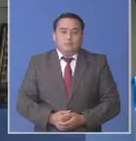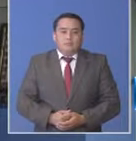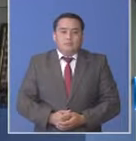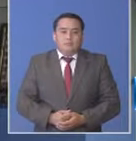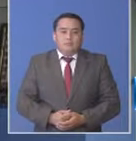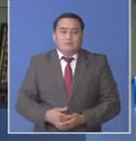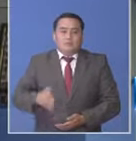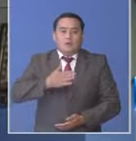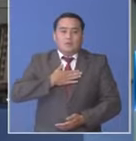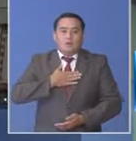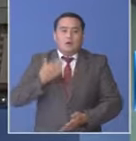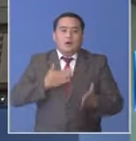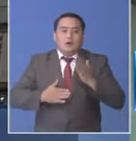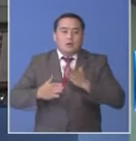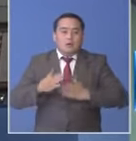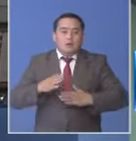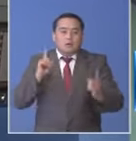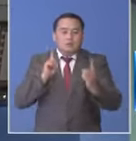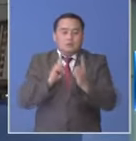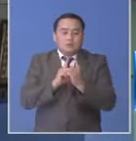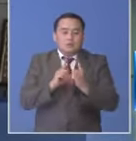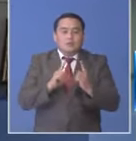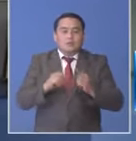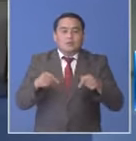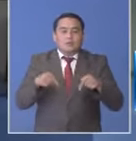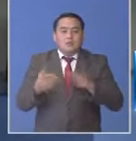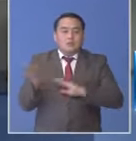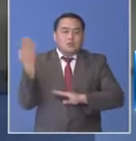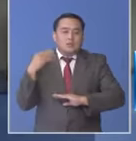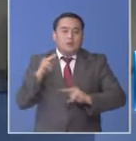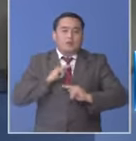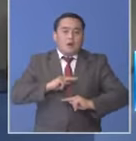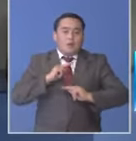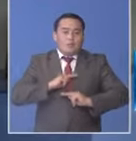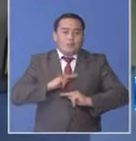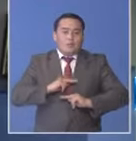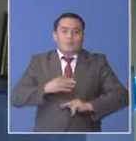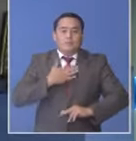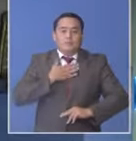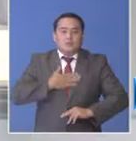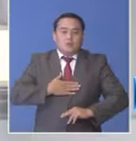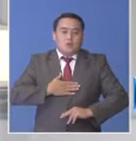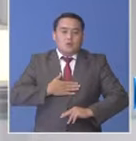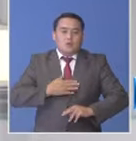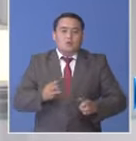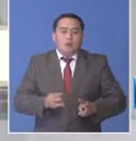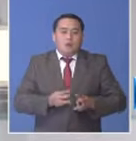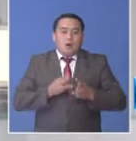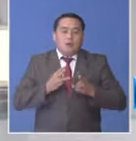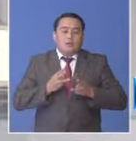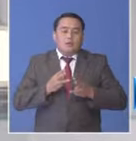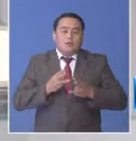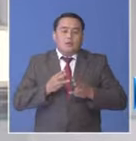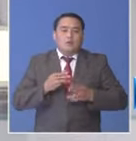Я очень рада, что состоялась встреча в учебном заведении, где я когда-то работала. Работала с удовольствием, с упоением. Пришла, и душа